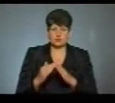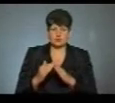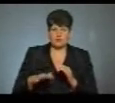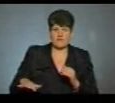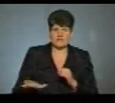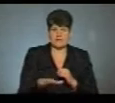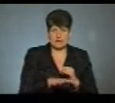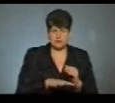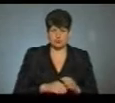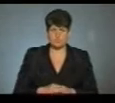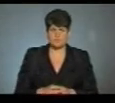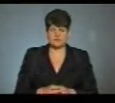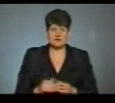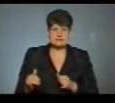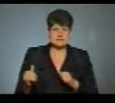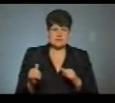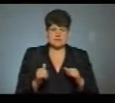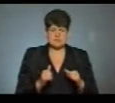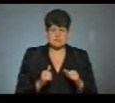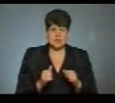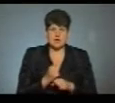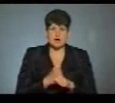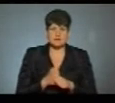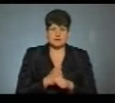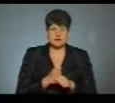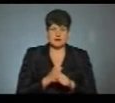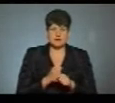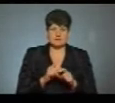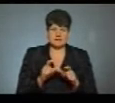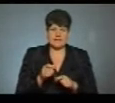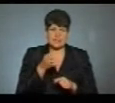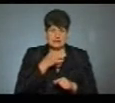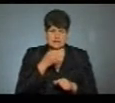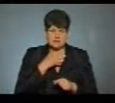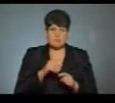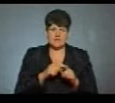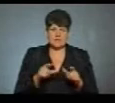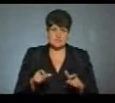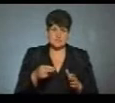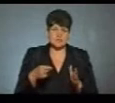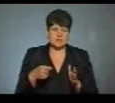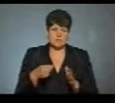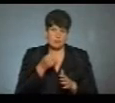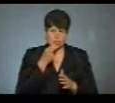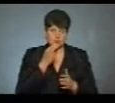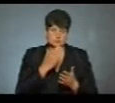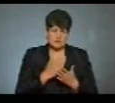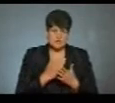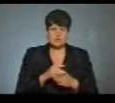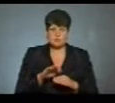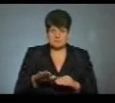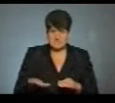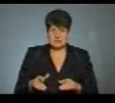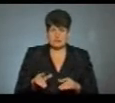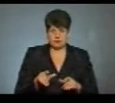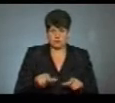прибудинкових територій. Забезпечуємо аптеки ліками, магазини продуктами, щоб місцеві жителі